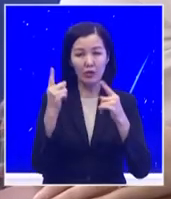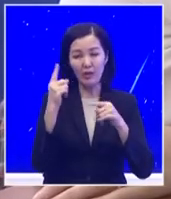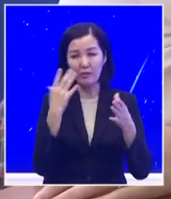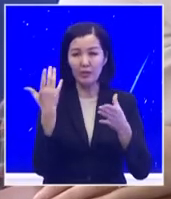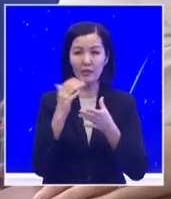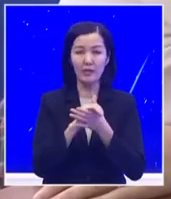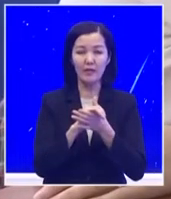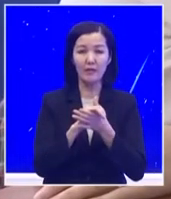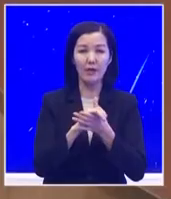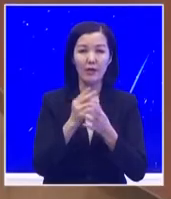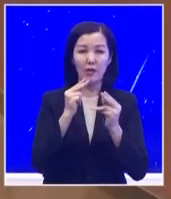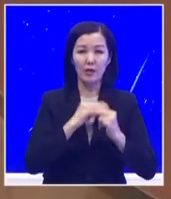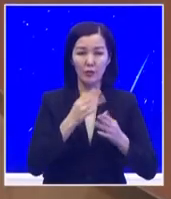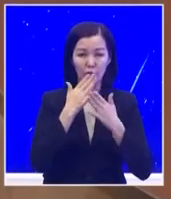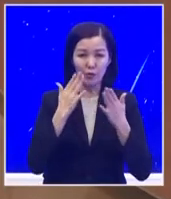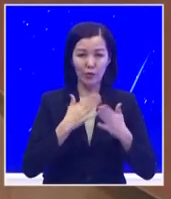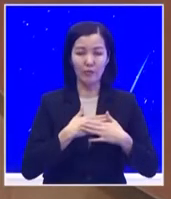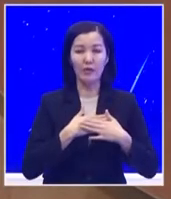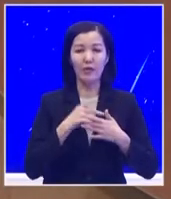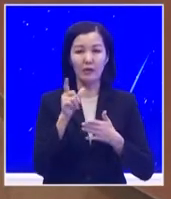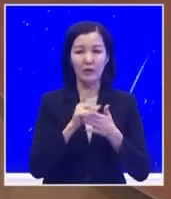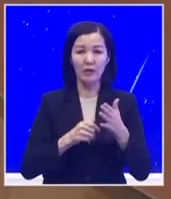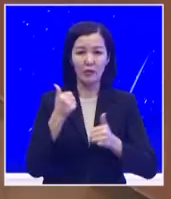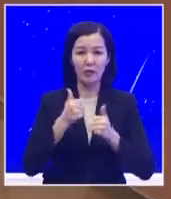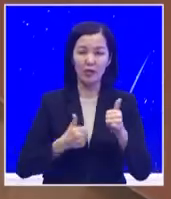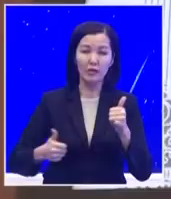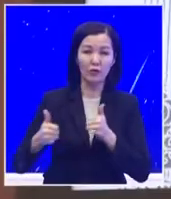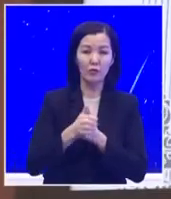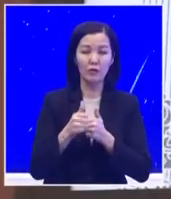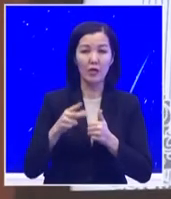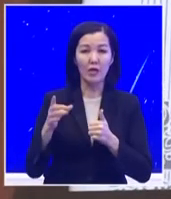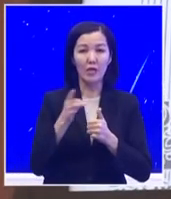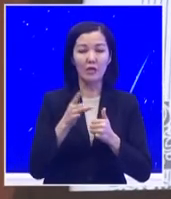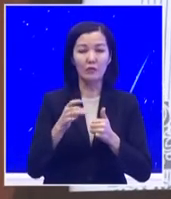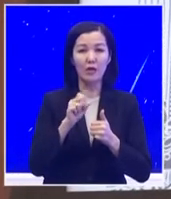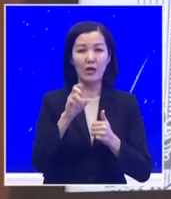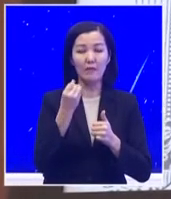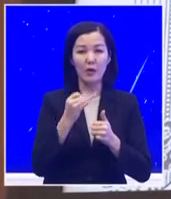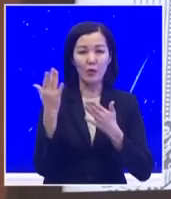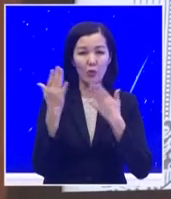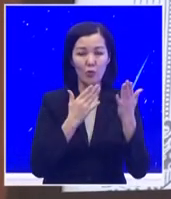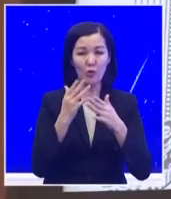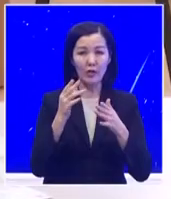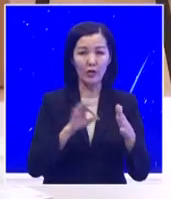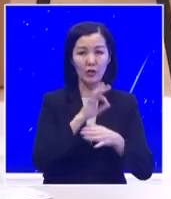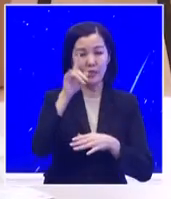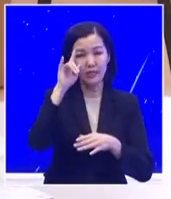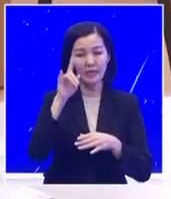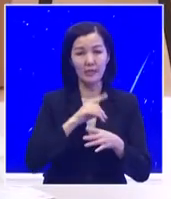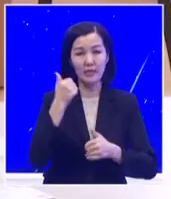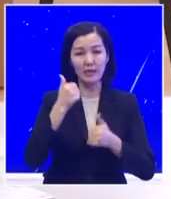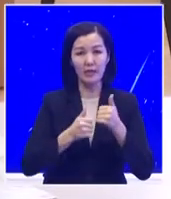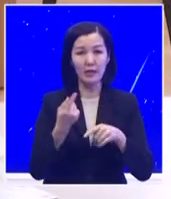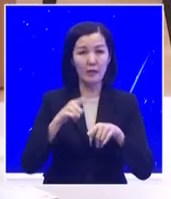еңбекқорлығының арқасында бірталай жарыста топ жарған. Бірі 2018 жылғы республикалық Абай оқулары. Шығыс Қазақстанда өткен сайыста